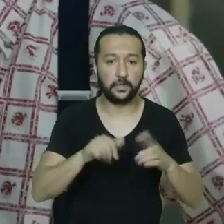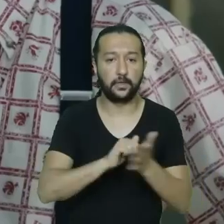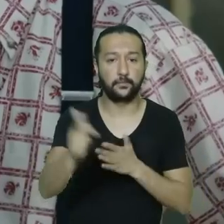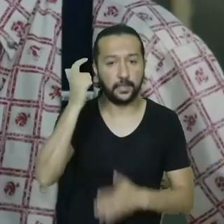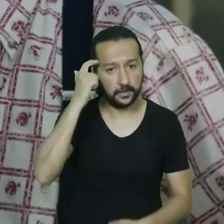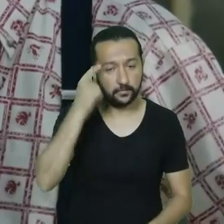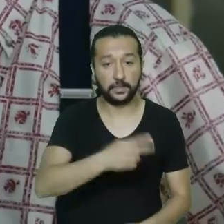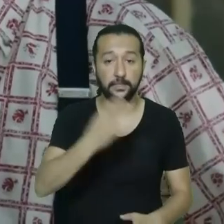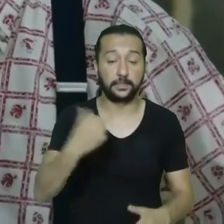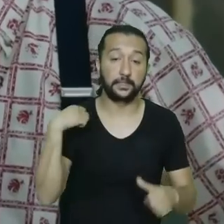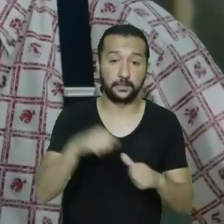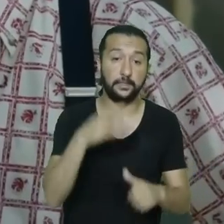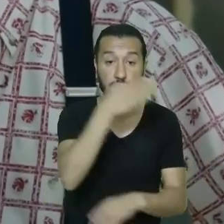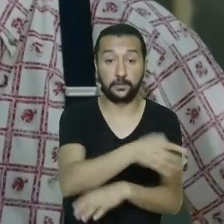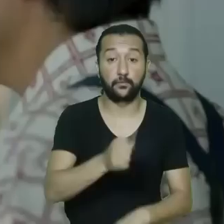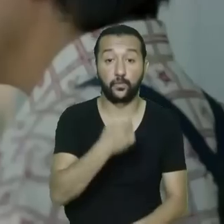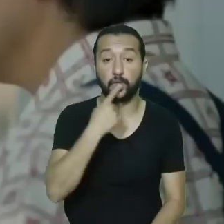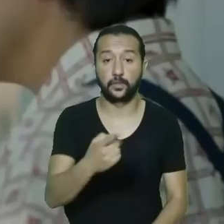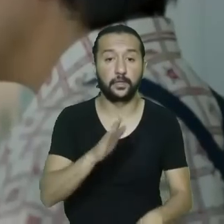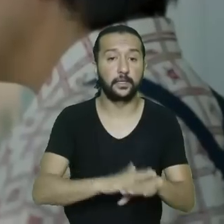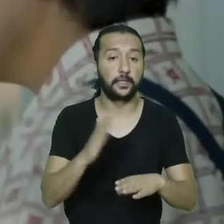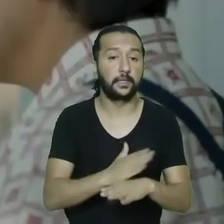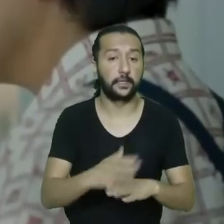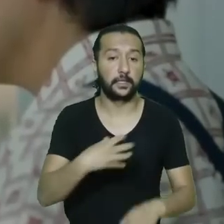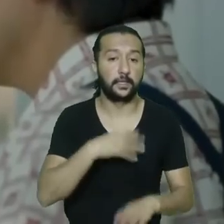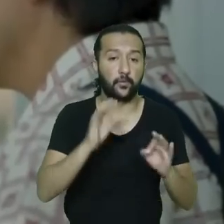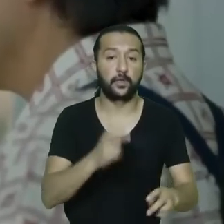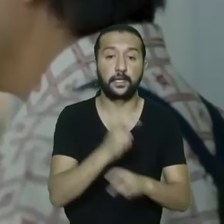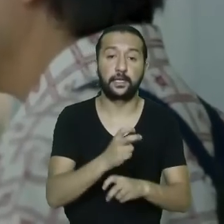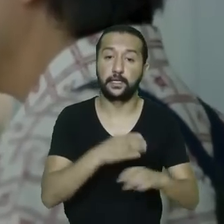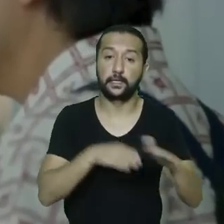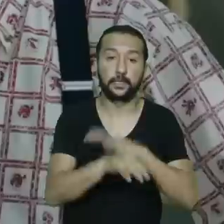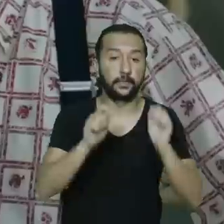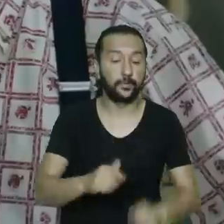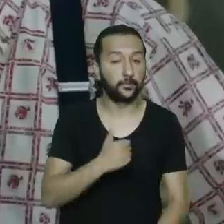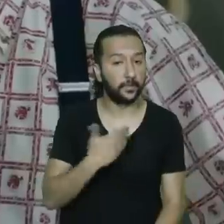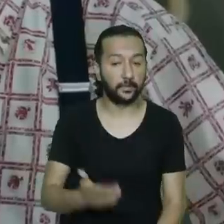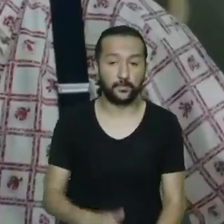aklımda. Çizerim başka bir kağıda gider bulurum gibi. Neden kendim öyle bir tehlikenin içine atacağım ki ben?